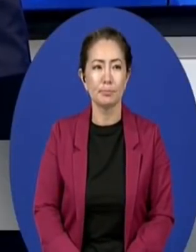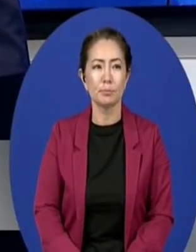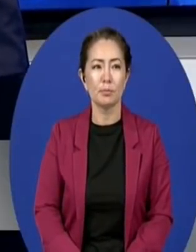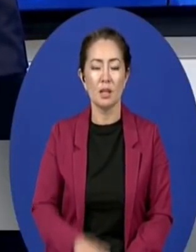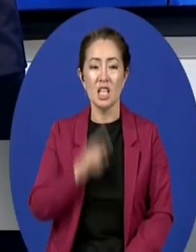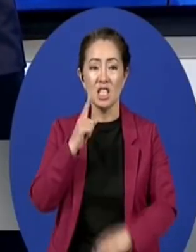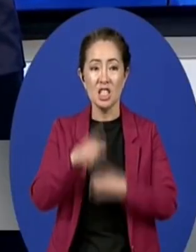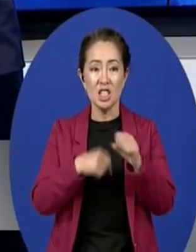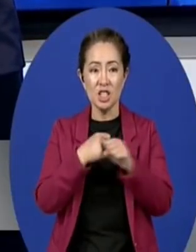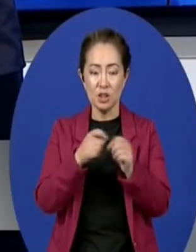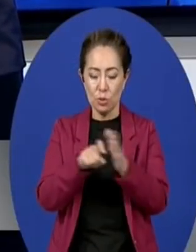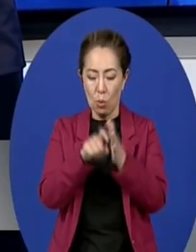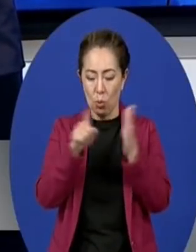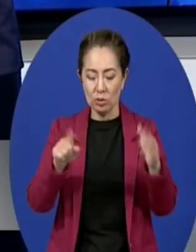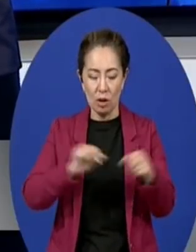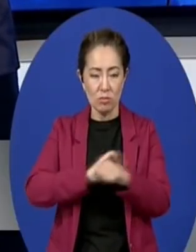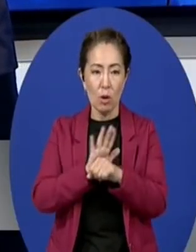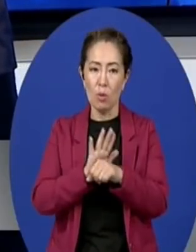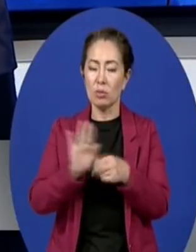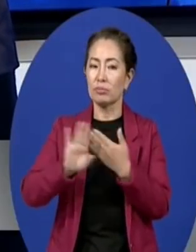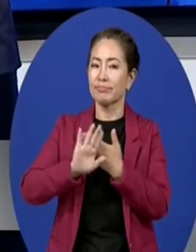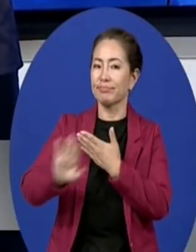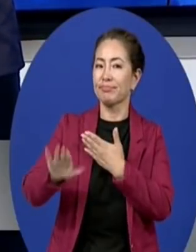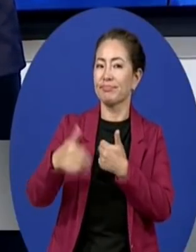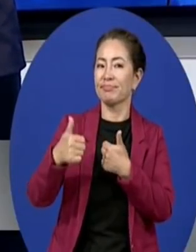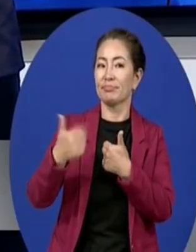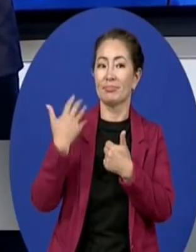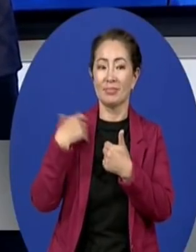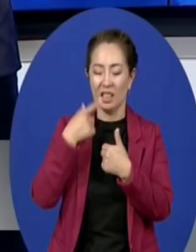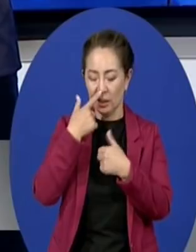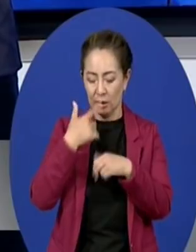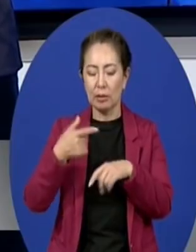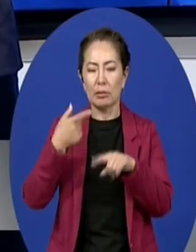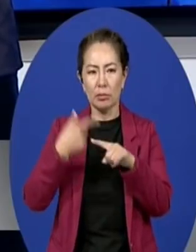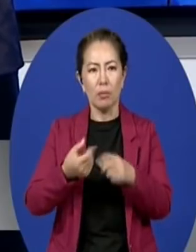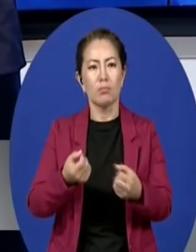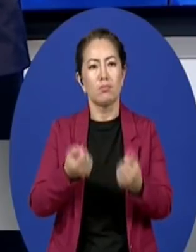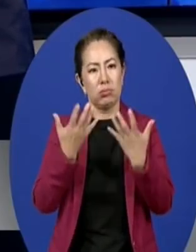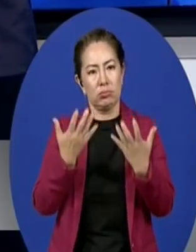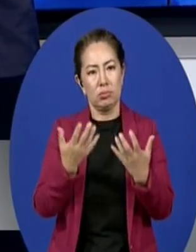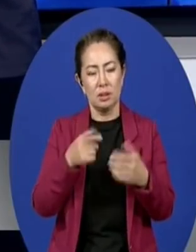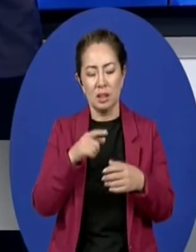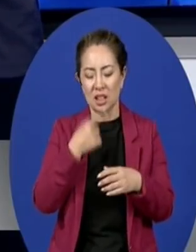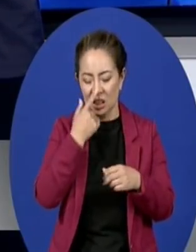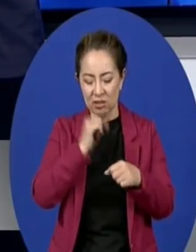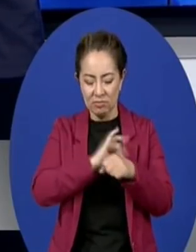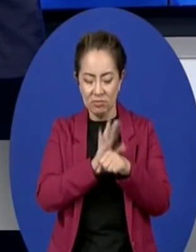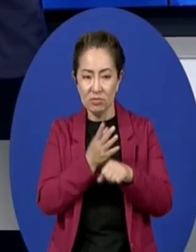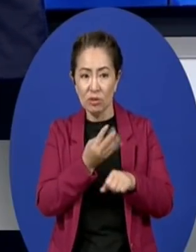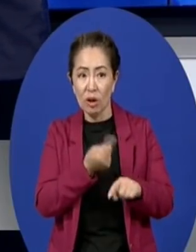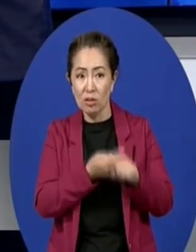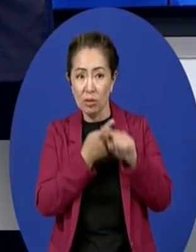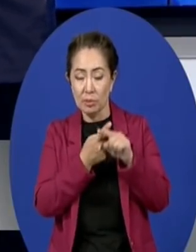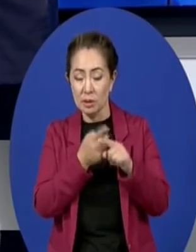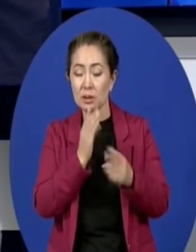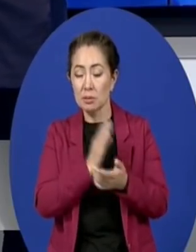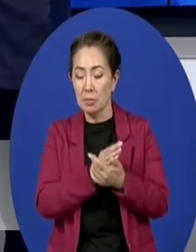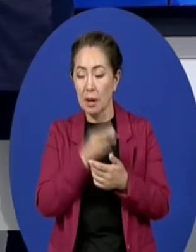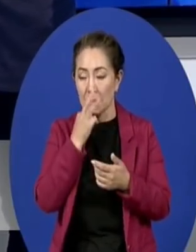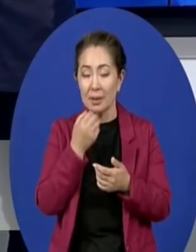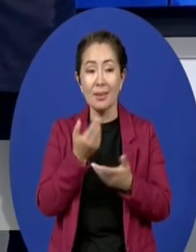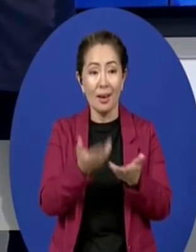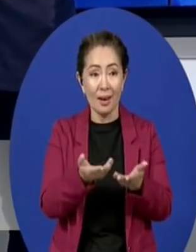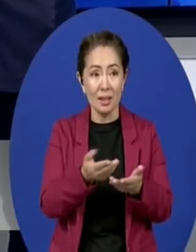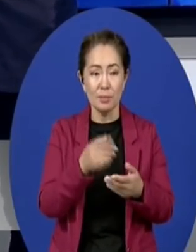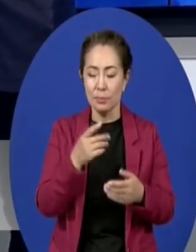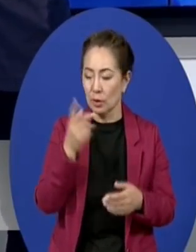За нэг жил гар хугацаанд цар тахлаас ангиж яриад байсан хятад улсад дахин халдварын тохиолдлын тоо нэмэгдэж дотоодод халдвар бүртгэгдэж байгаа мэдээллүүд гарч